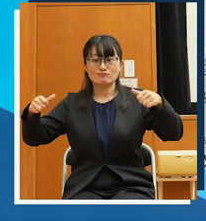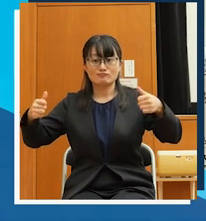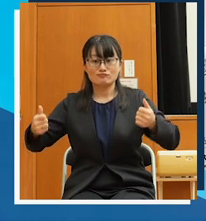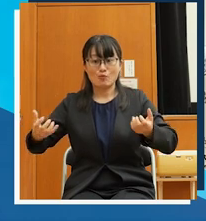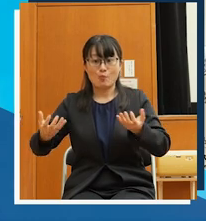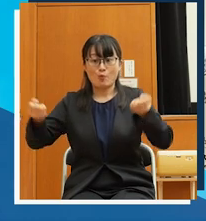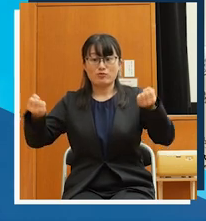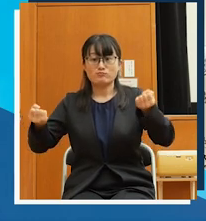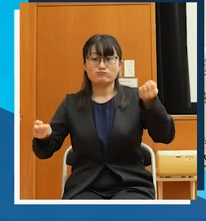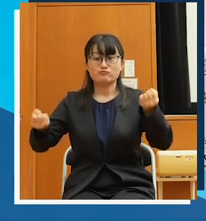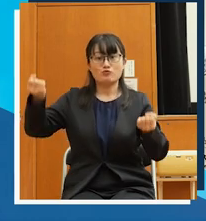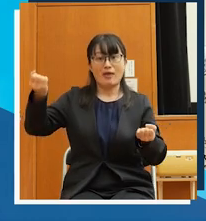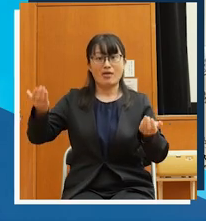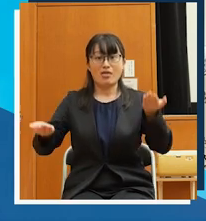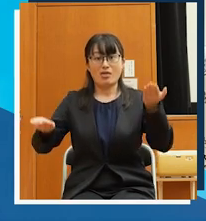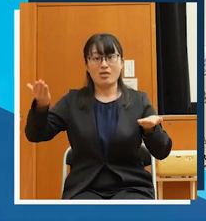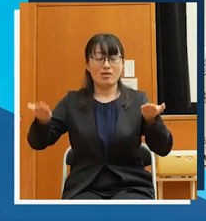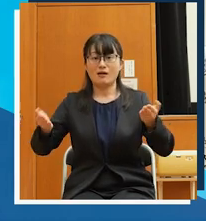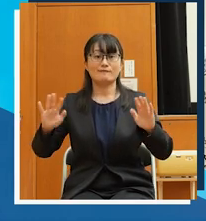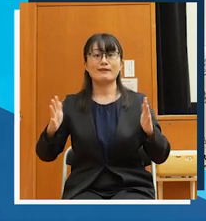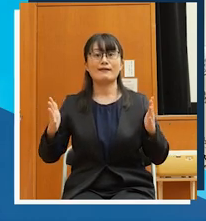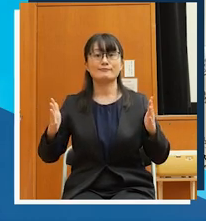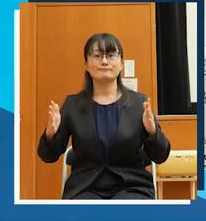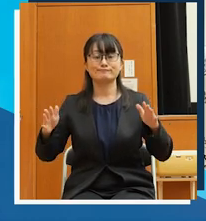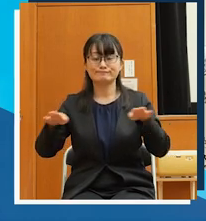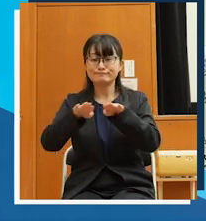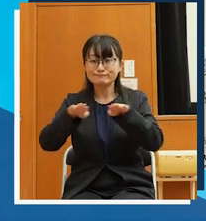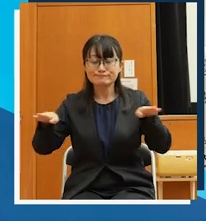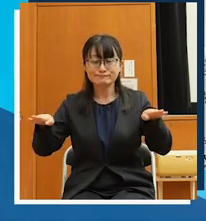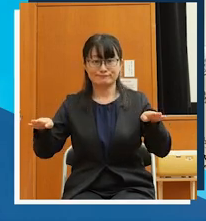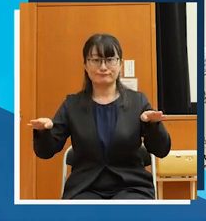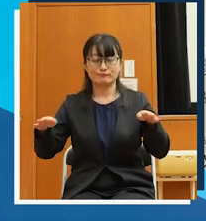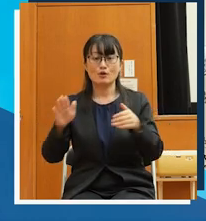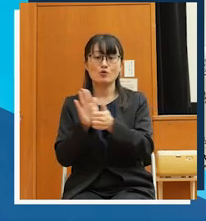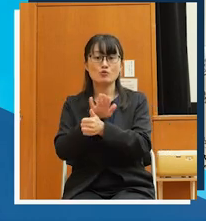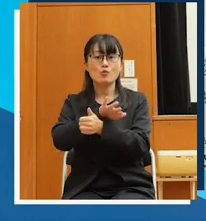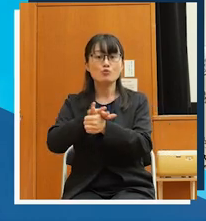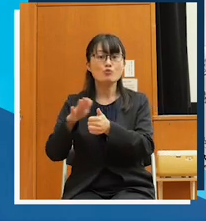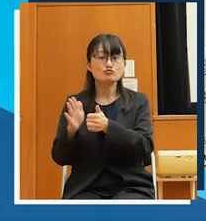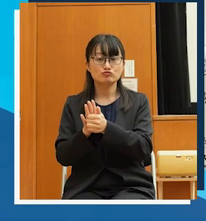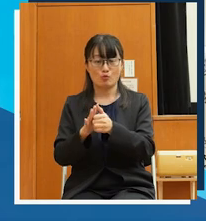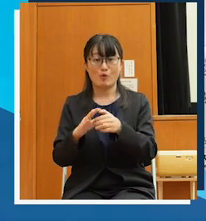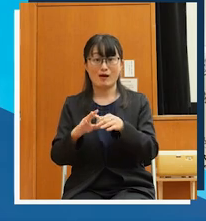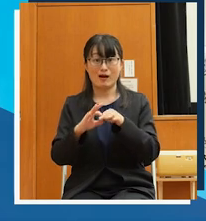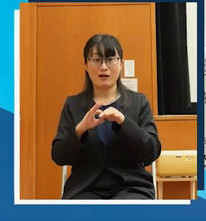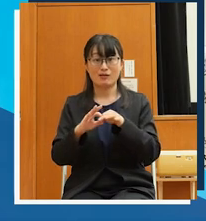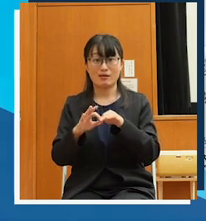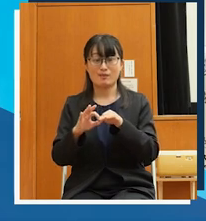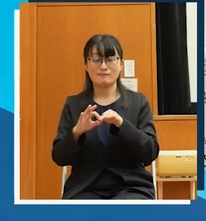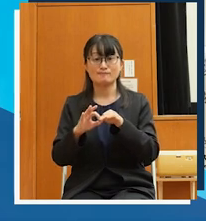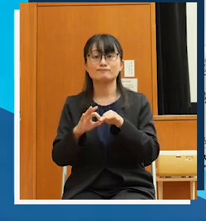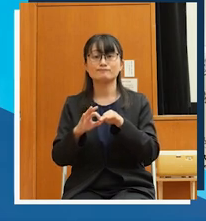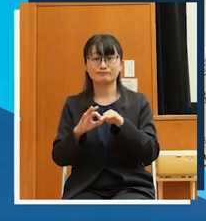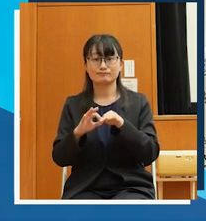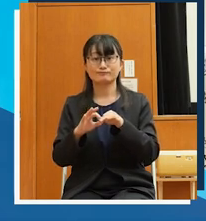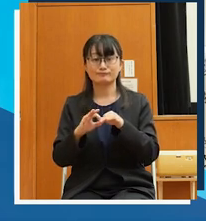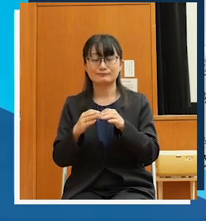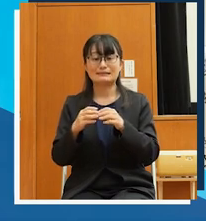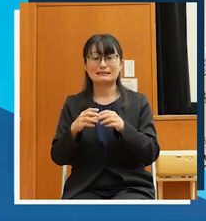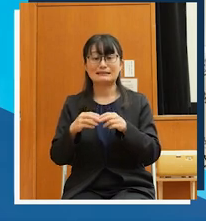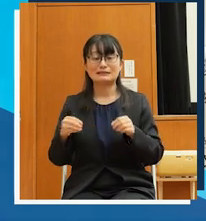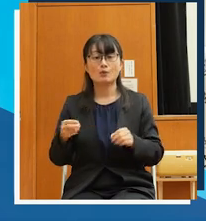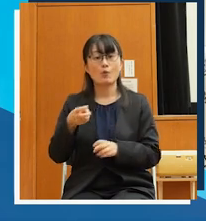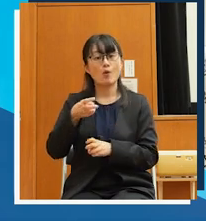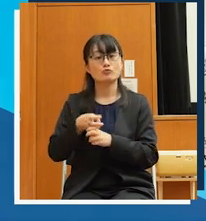関係ではないんだということです協力の関係にあるっていうことはこれはあ日本国憲法があ